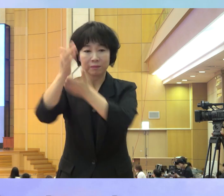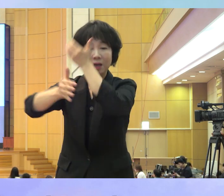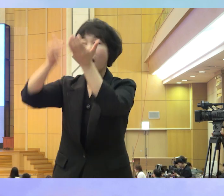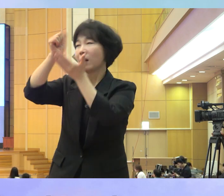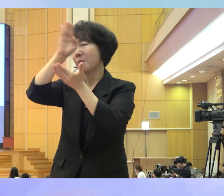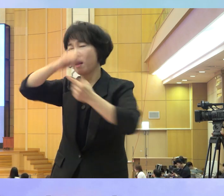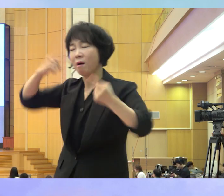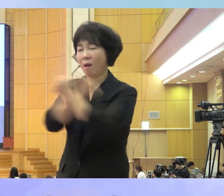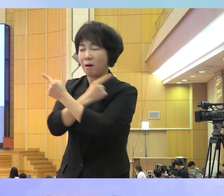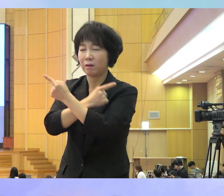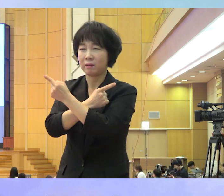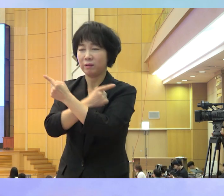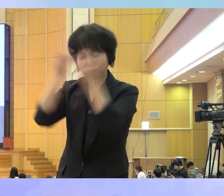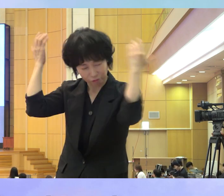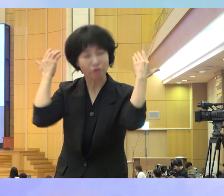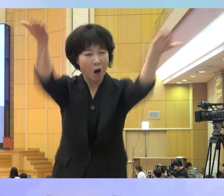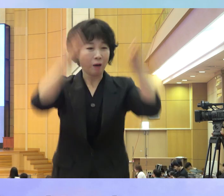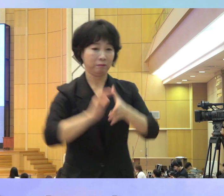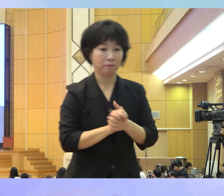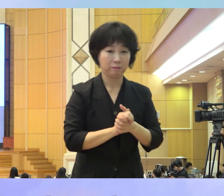하나님은 치료하시리라.